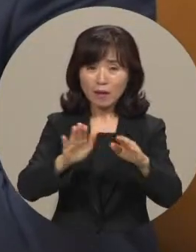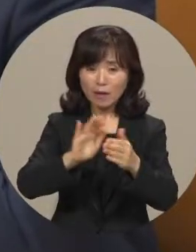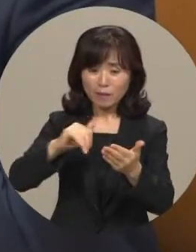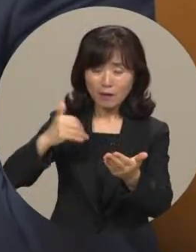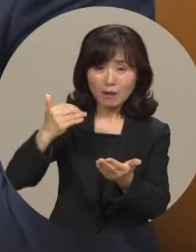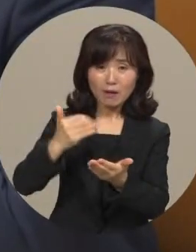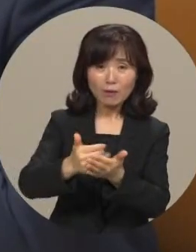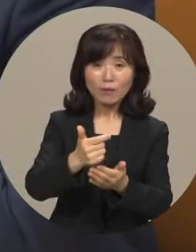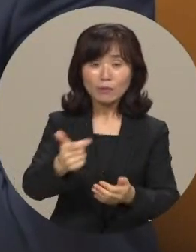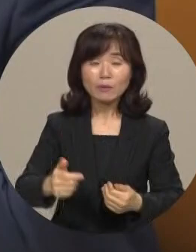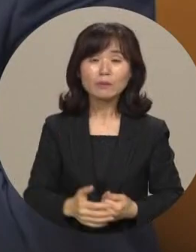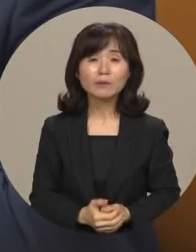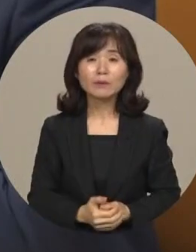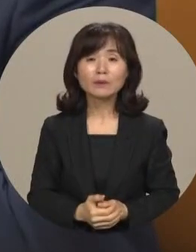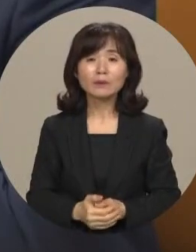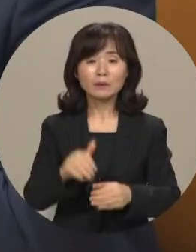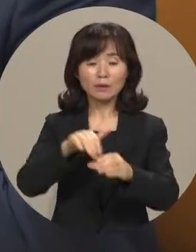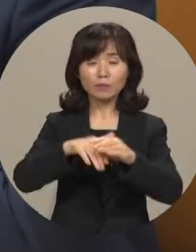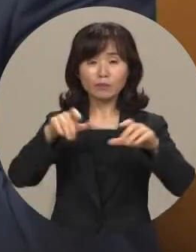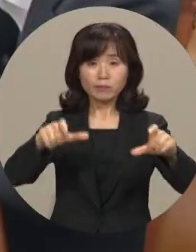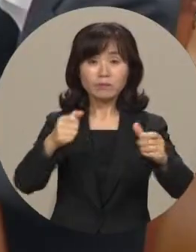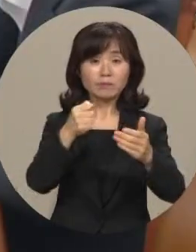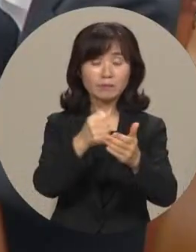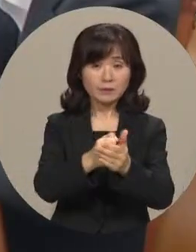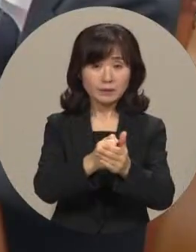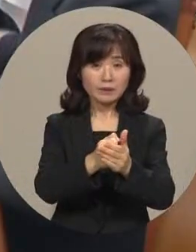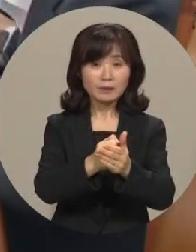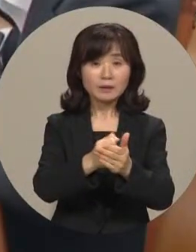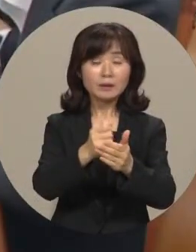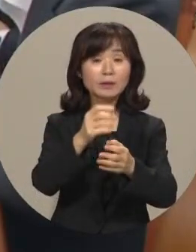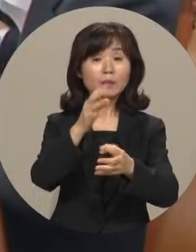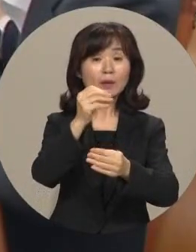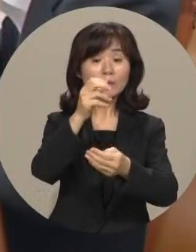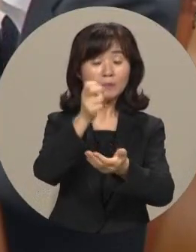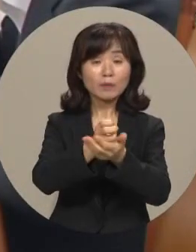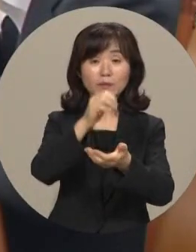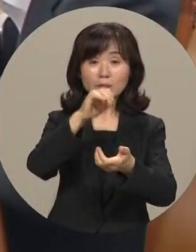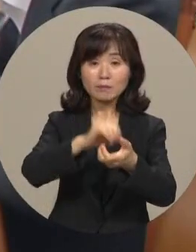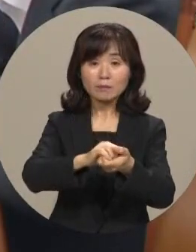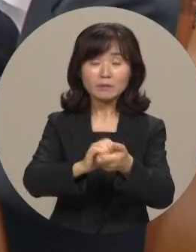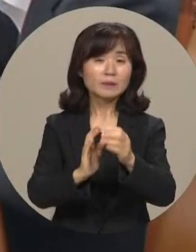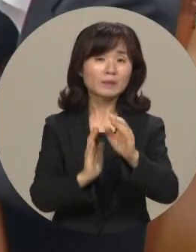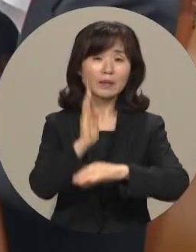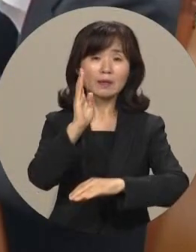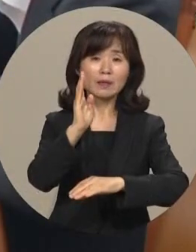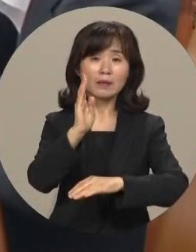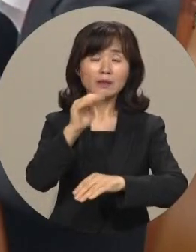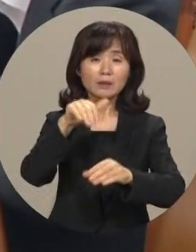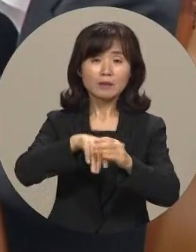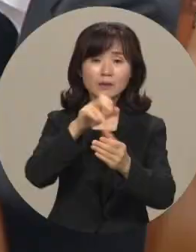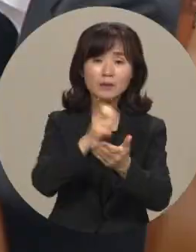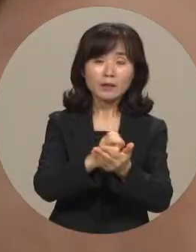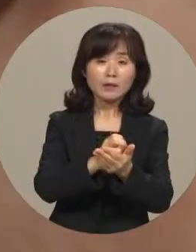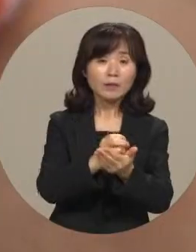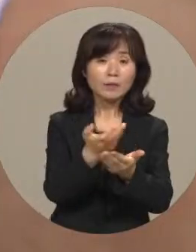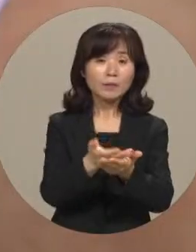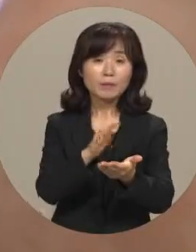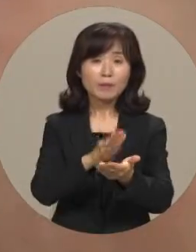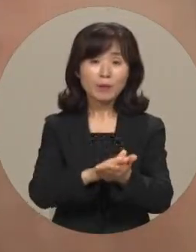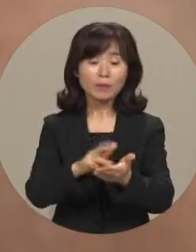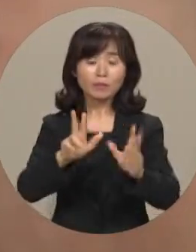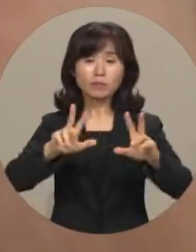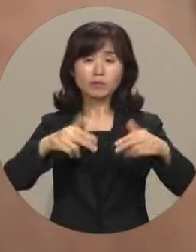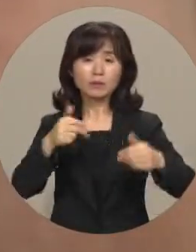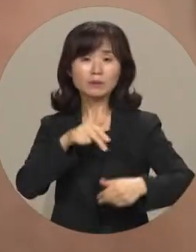상황입니다 선거구를 정하는 획정의 법정 시안도 넘긴 데다 선거구제 개편이나 국회의원 숫자 조정